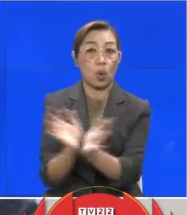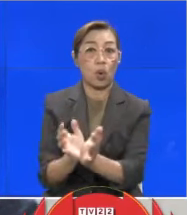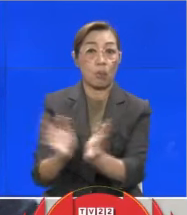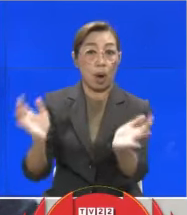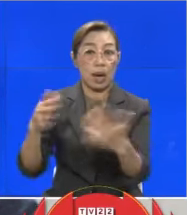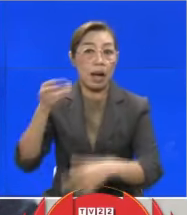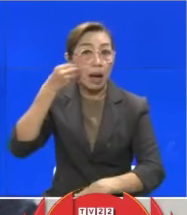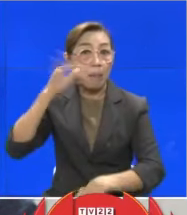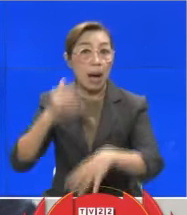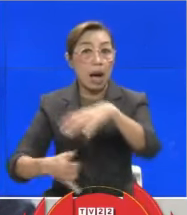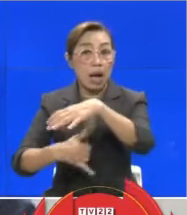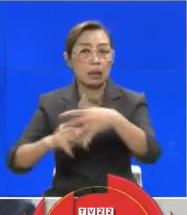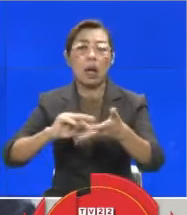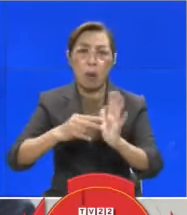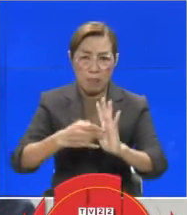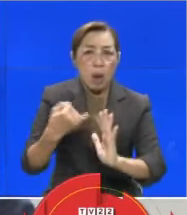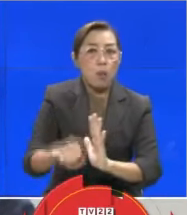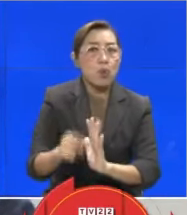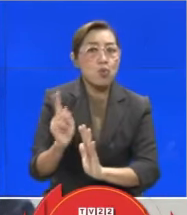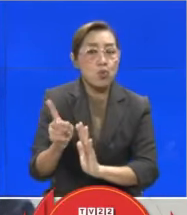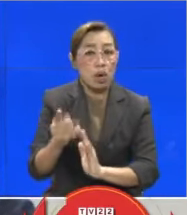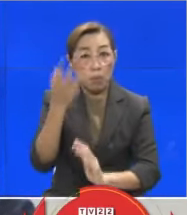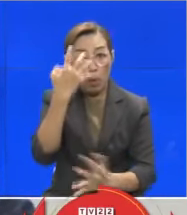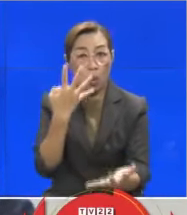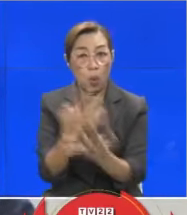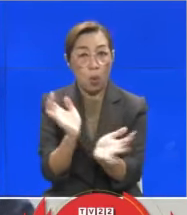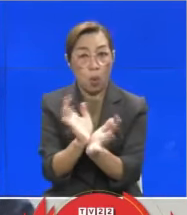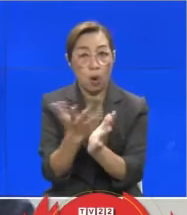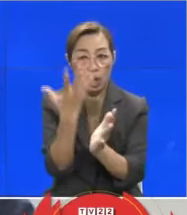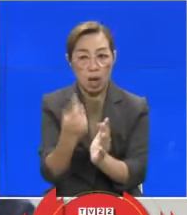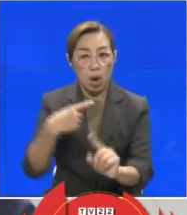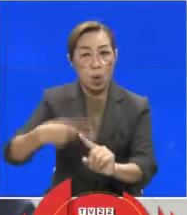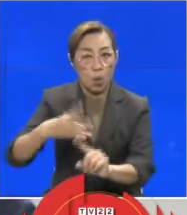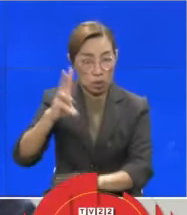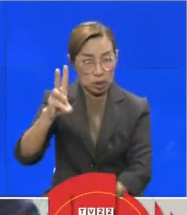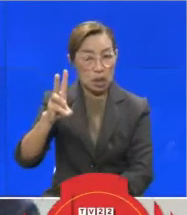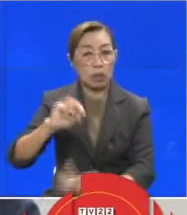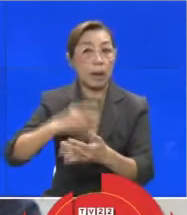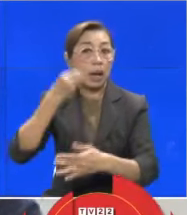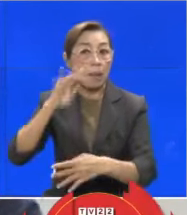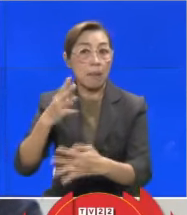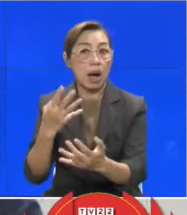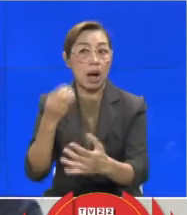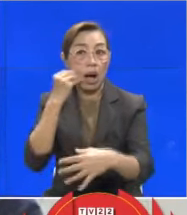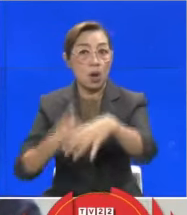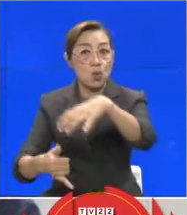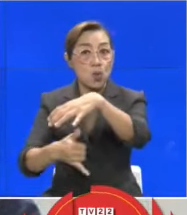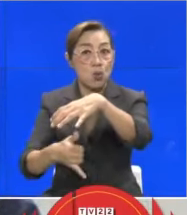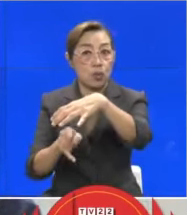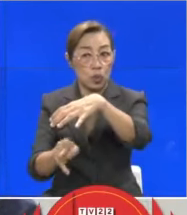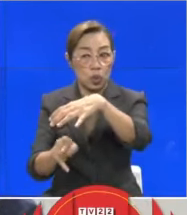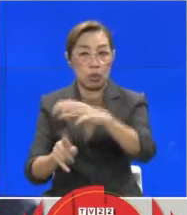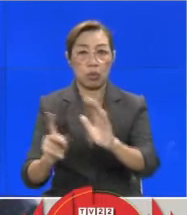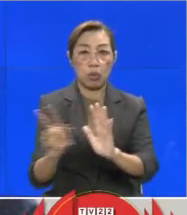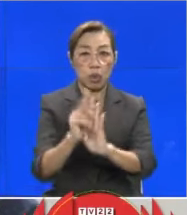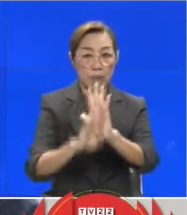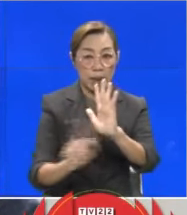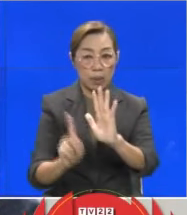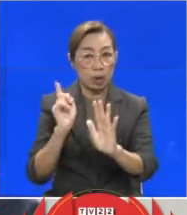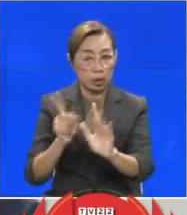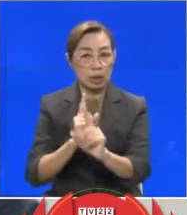แล้วแต่ยังเป็นนักโทษเด็ดขาดเพราะว่ายังเหลือโทษจำคุกอีก6เดือนดังนั้นข้อปฏิบัติระหว่างการพักโทษก็ต้องทำอย่างเคร่งครัด